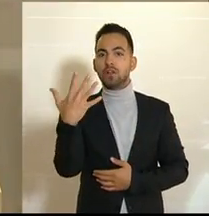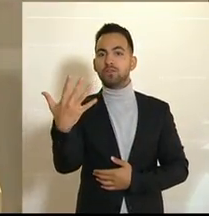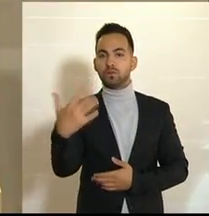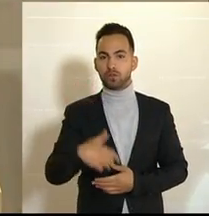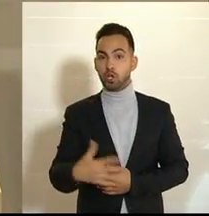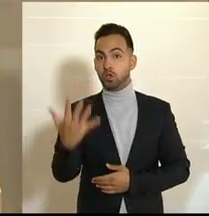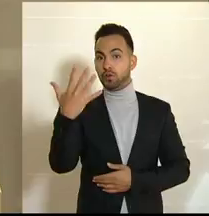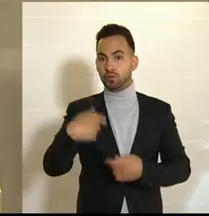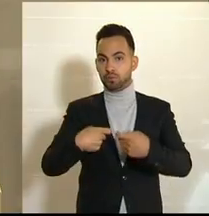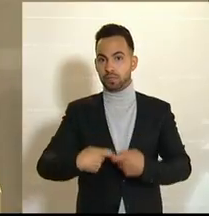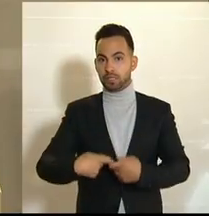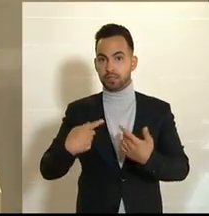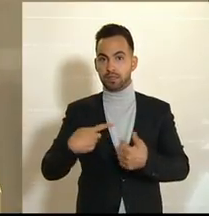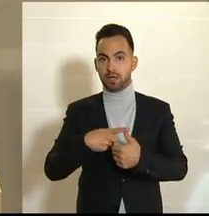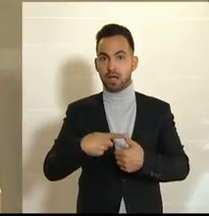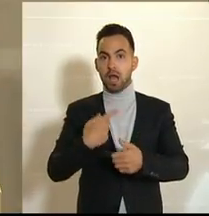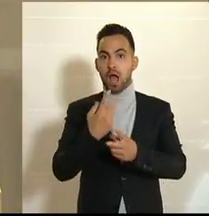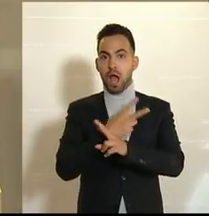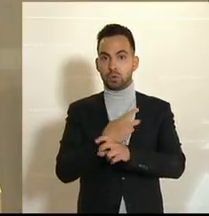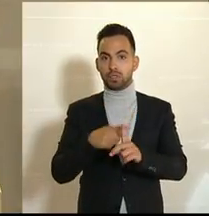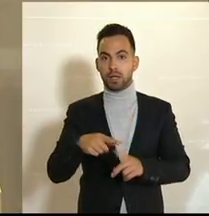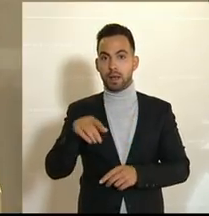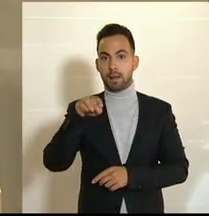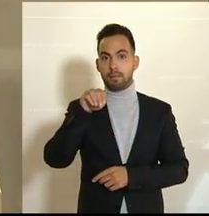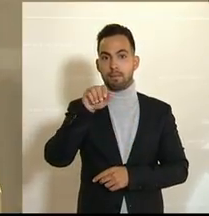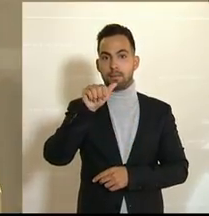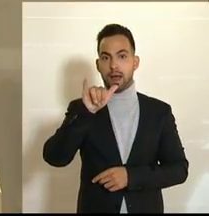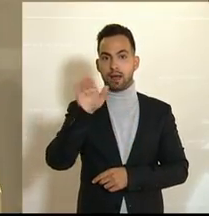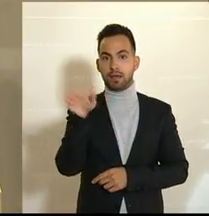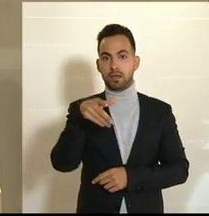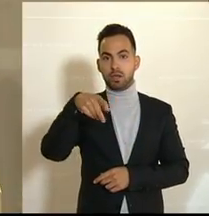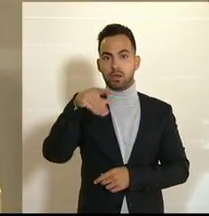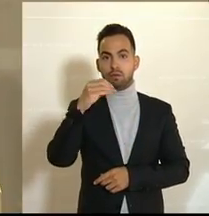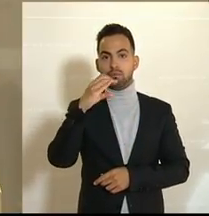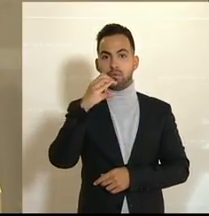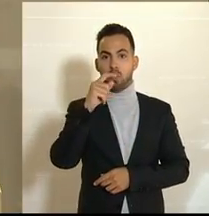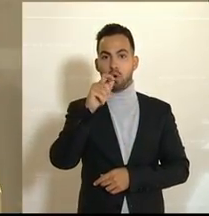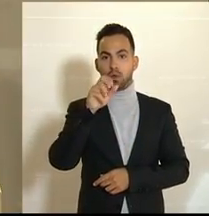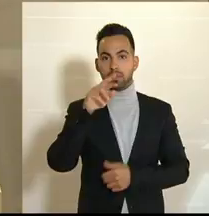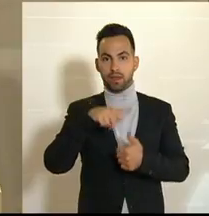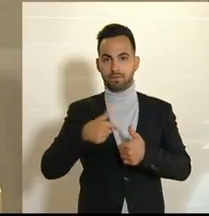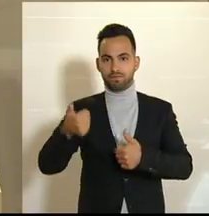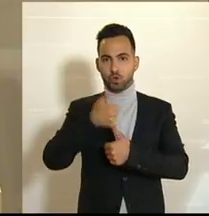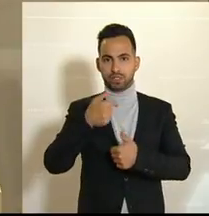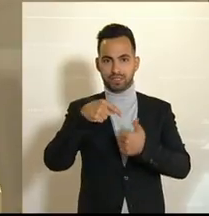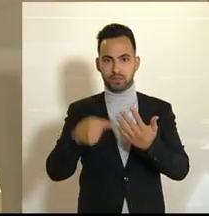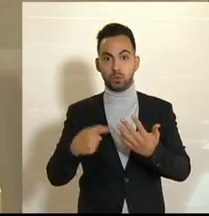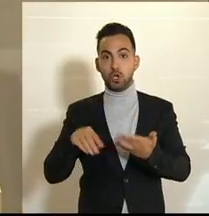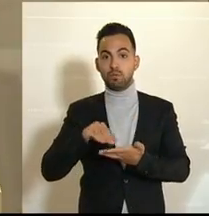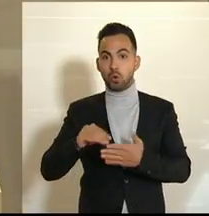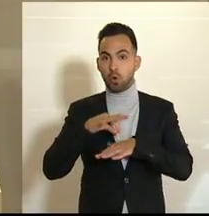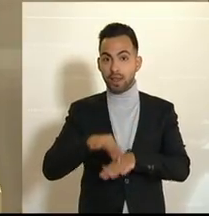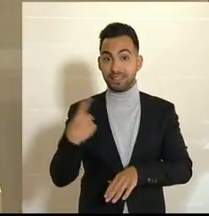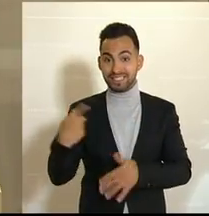Diese 5 Mitglieder sind in der Sink Austria, wo die Frau May Pochtler, die bekannt ist, den Vorsitz hat. Und diese 5 Mitglieder sind Büroleiter, die